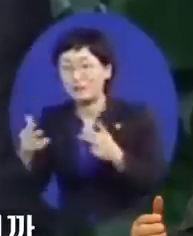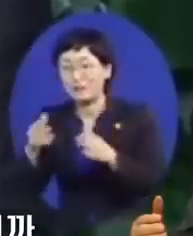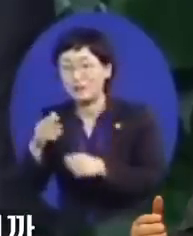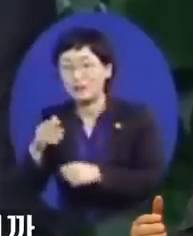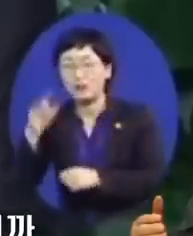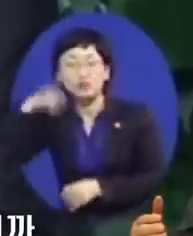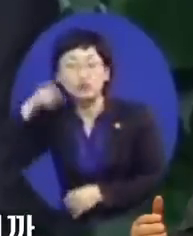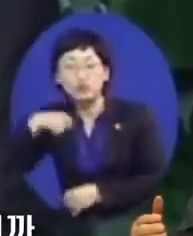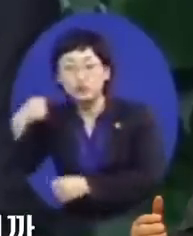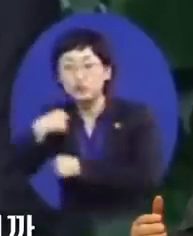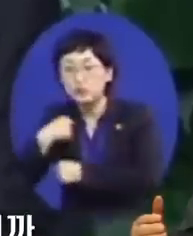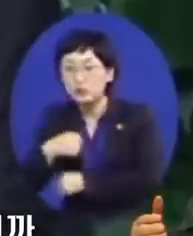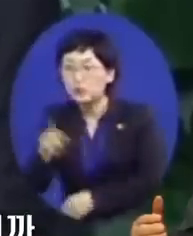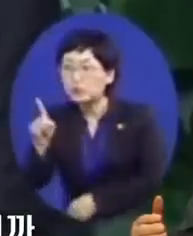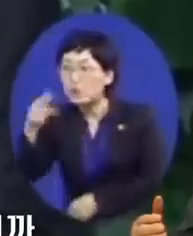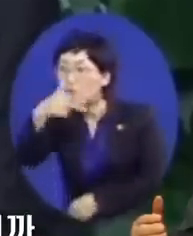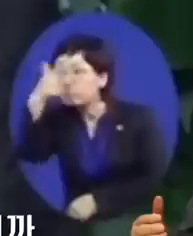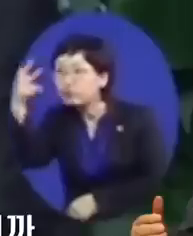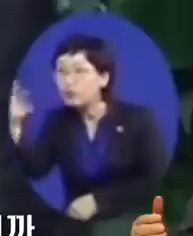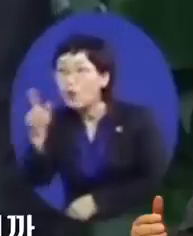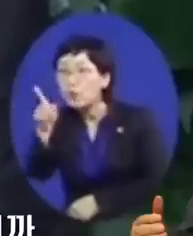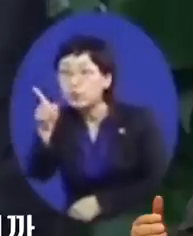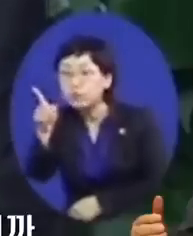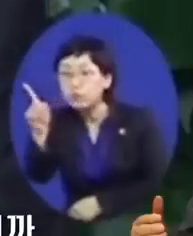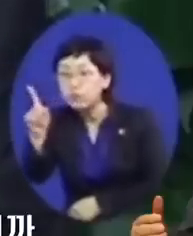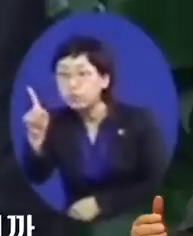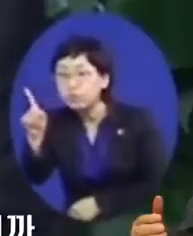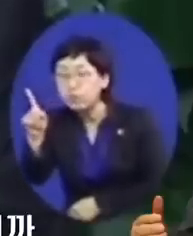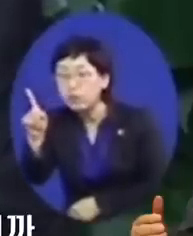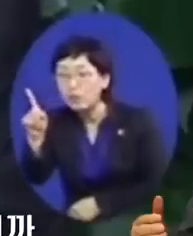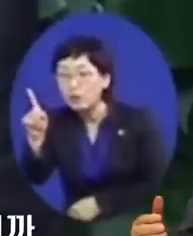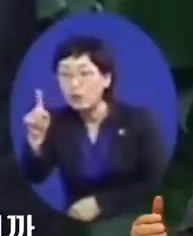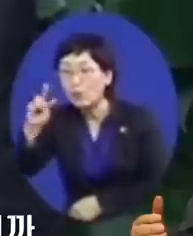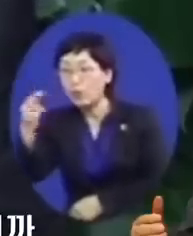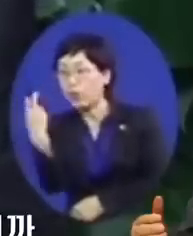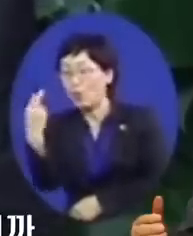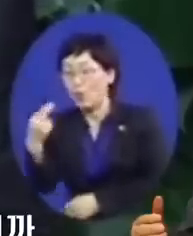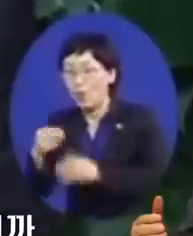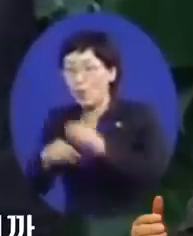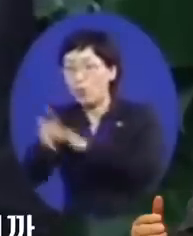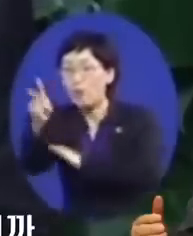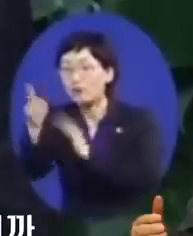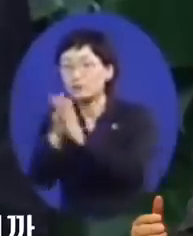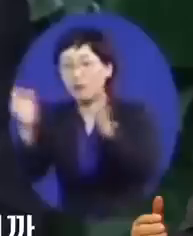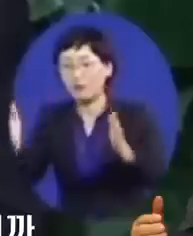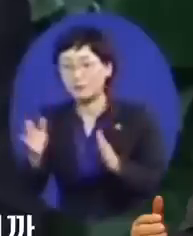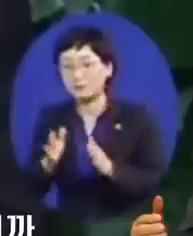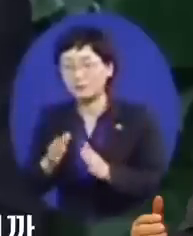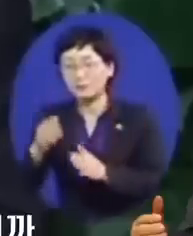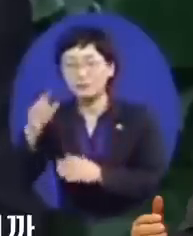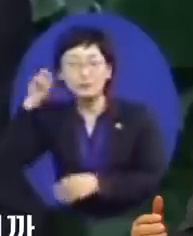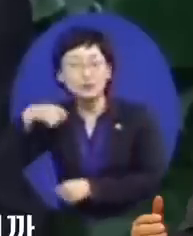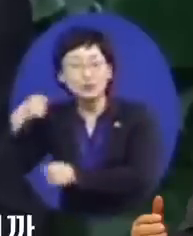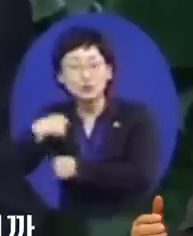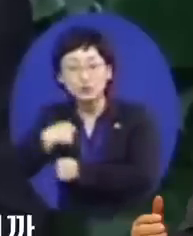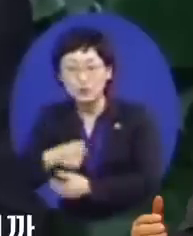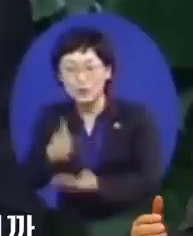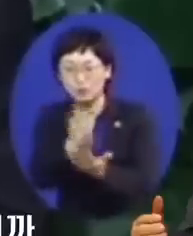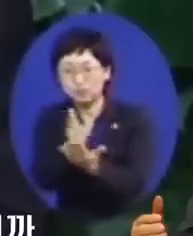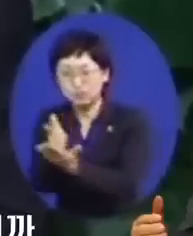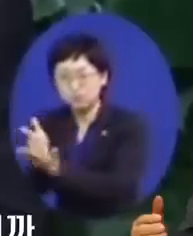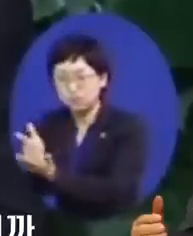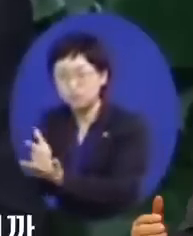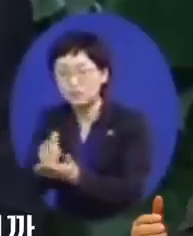중공군들이 전부 그 무지개를 보고 손을 가라시니 일제히 돌아서서 달아나기 시작하더라니. 근데 중공군들이 사용하던 기관총을